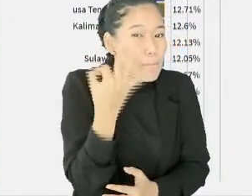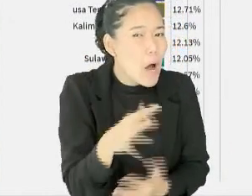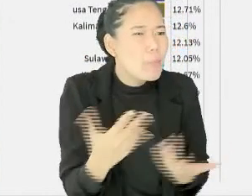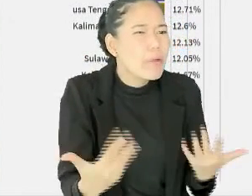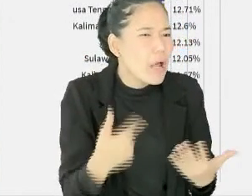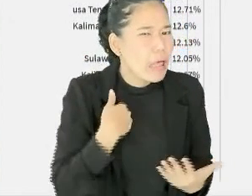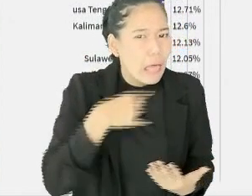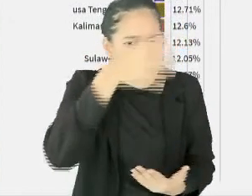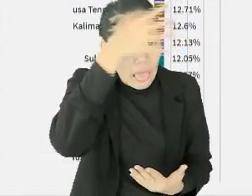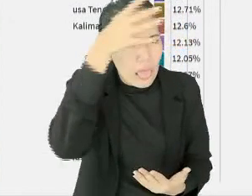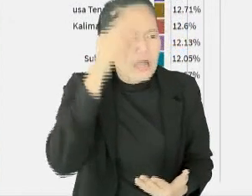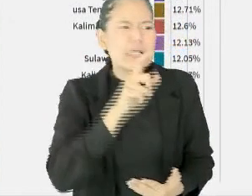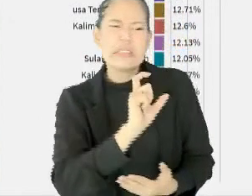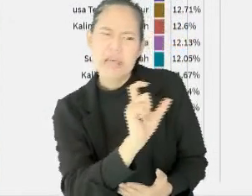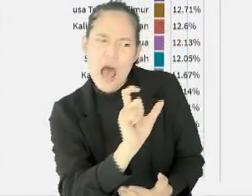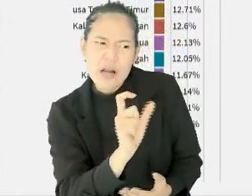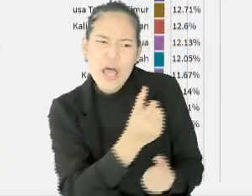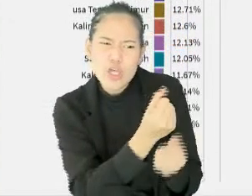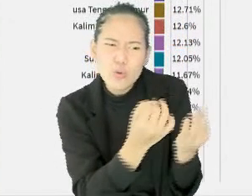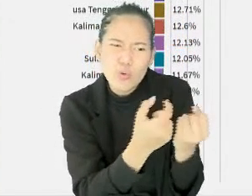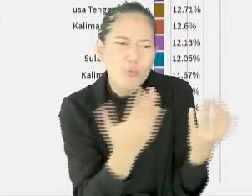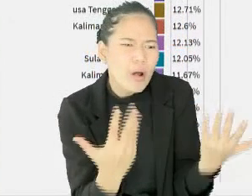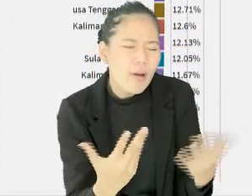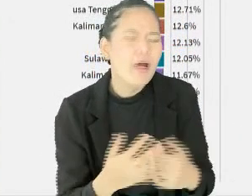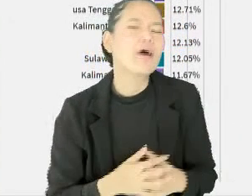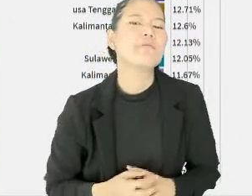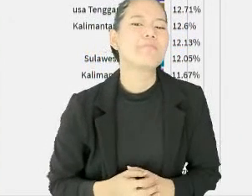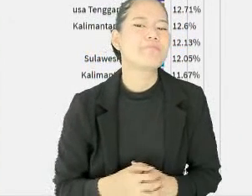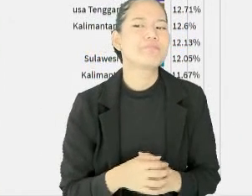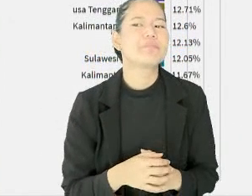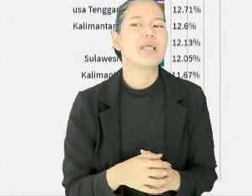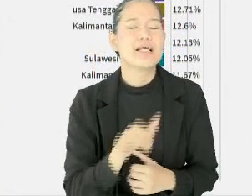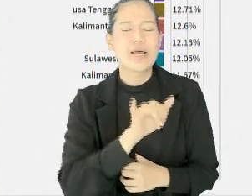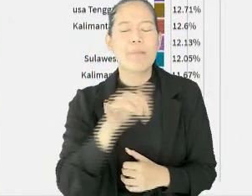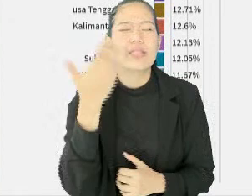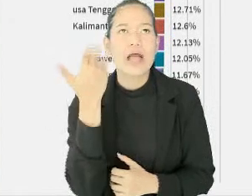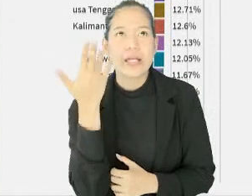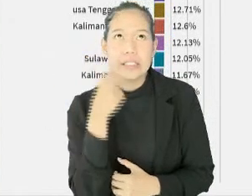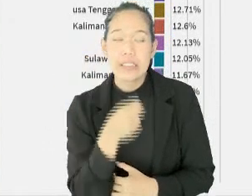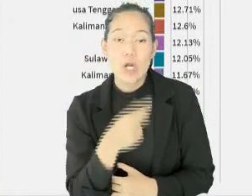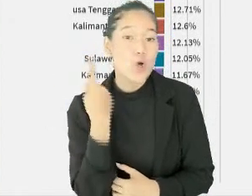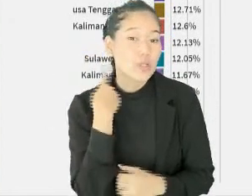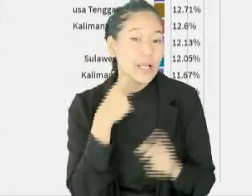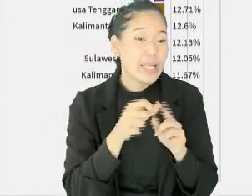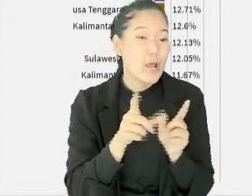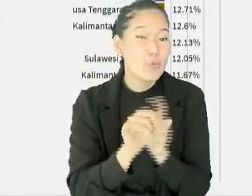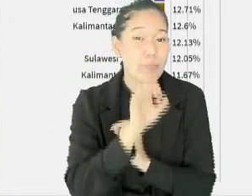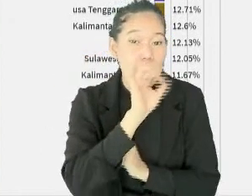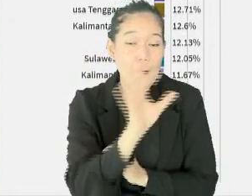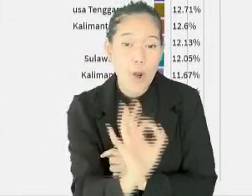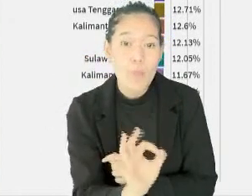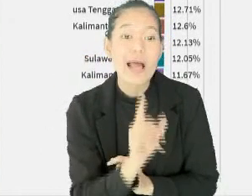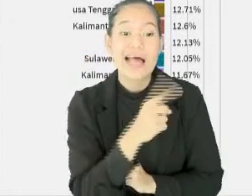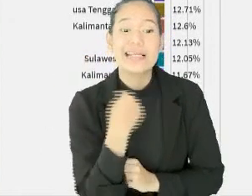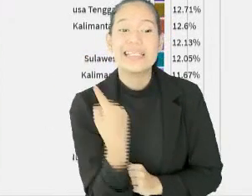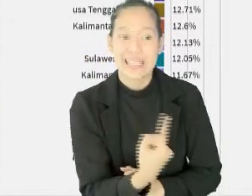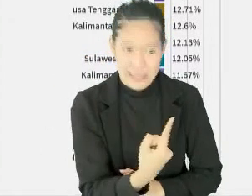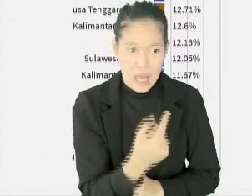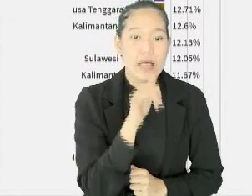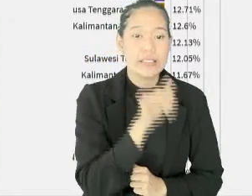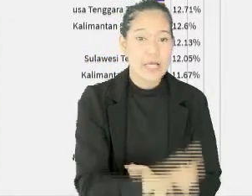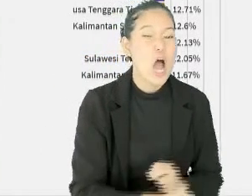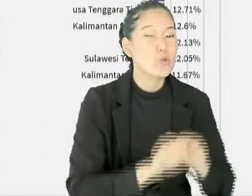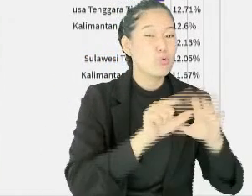bagaimana ya tuh mengalami Gimana caranya atau berhitung nya gimana ya selamat pagi tadi yang dokter Dewi belum Sebutkan adalah memang kita cuma